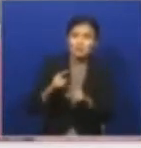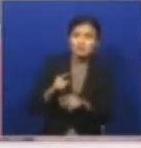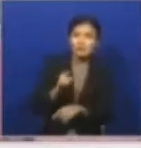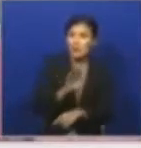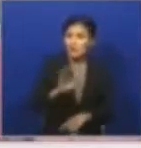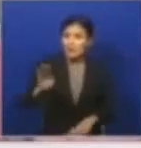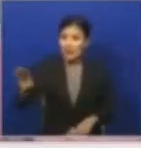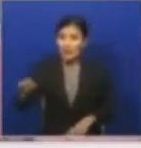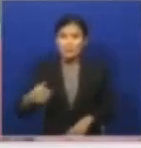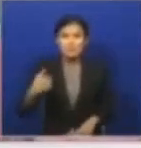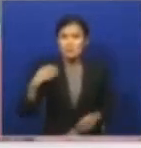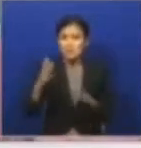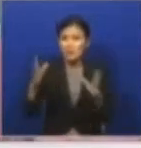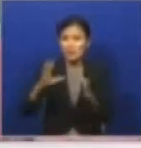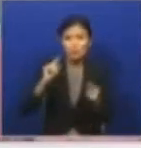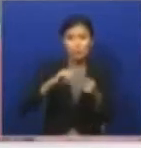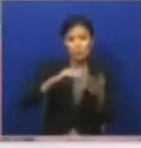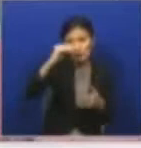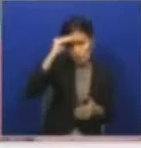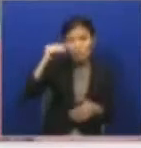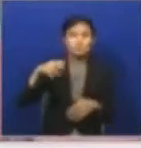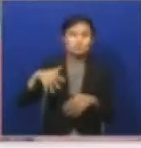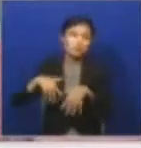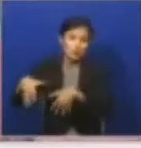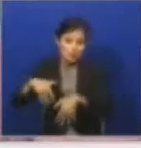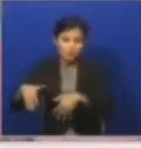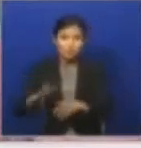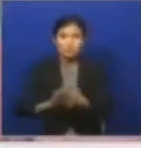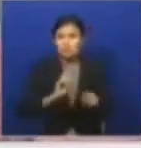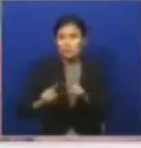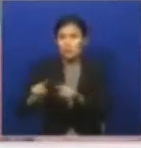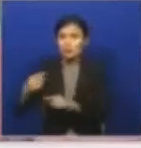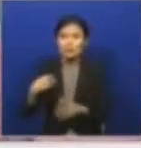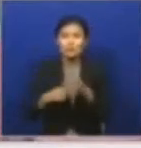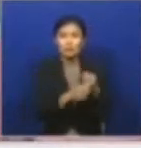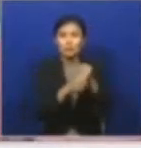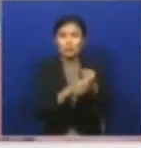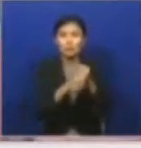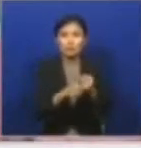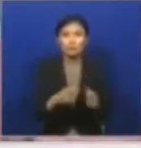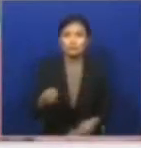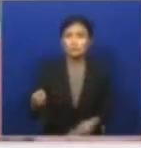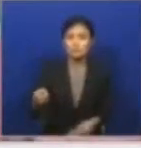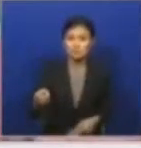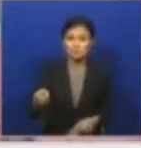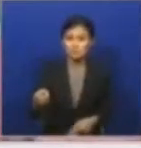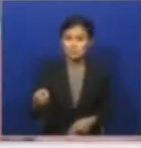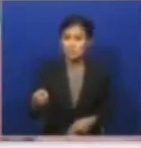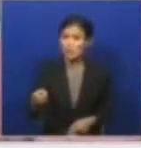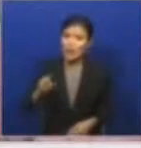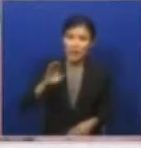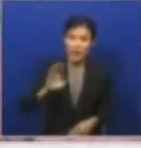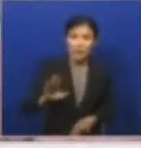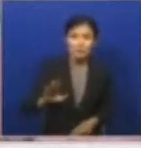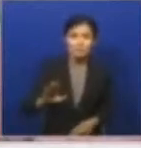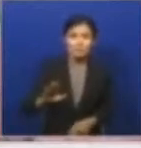ณีในการที่ไม่ว่านิสิตนักศึกษาประชาชนออกมาชุมนุมล้วนแต่ได้รับการขัดขว